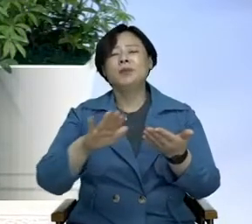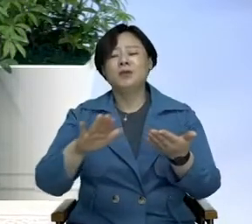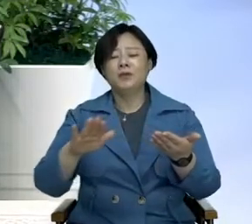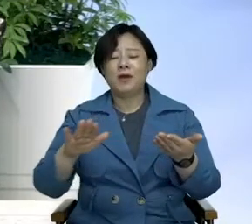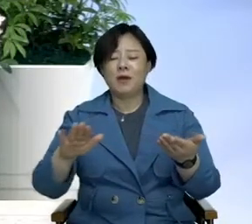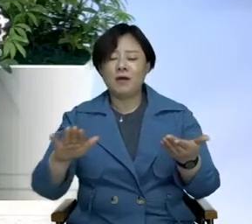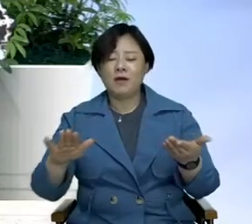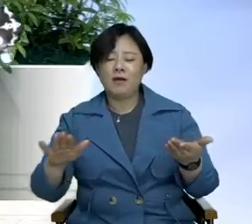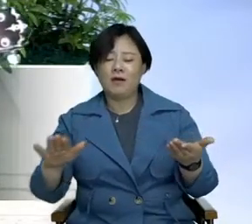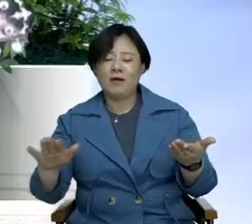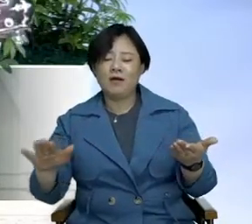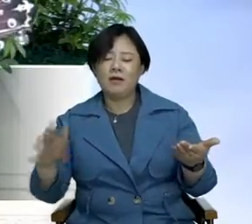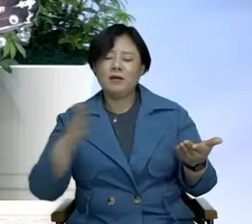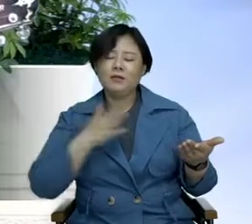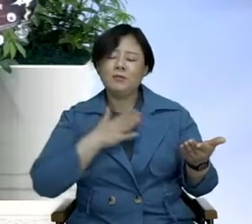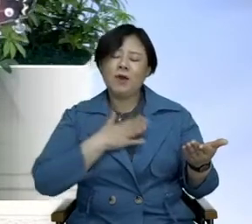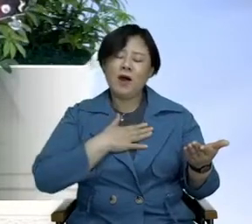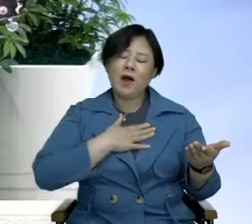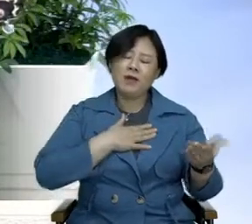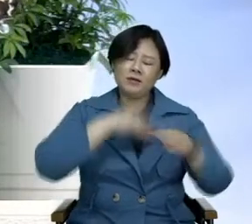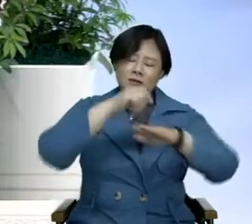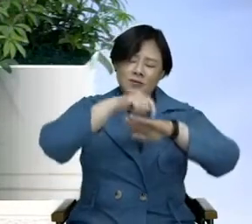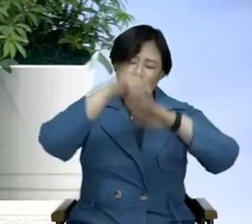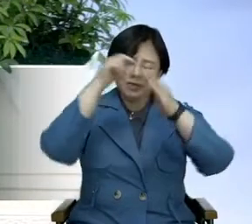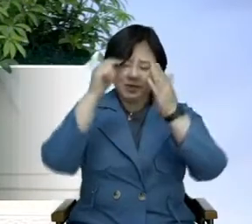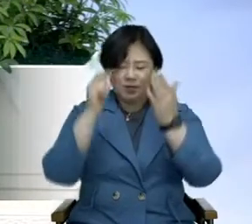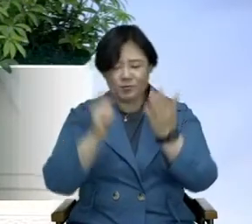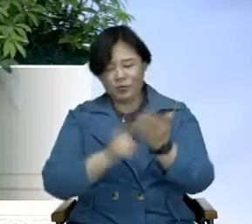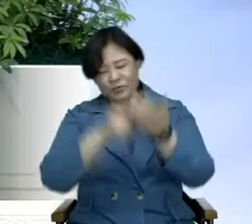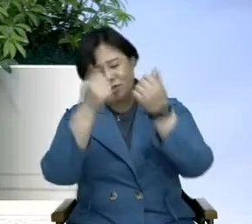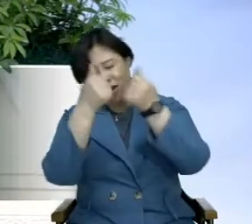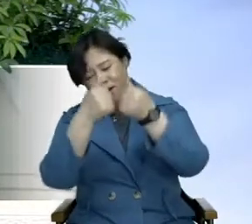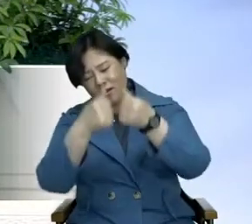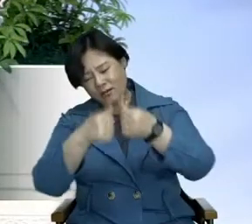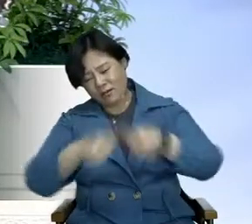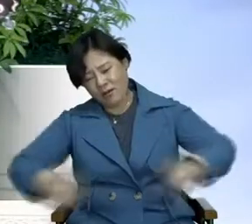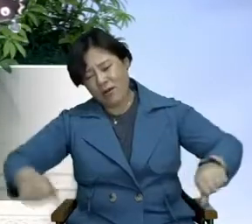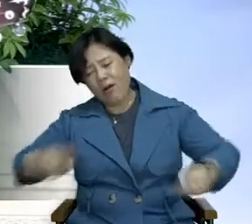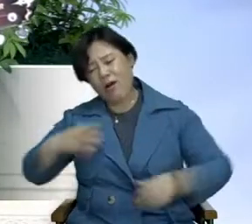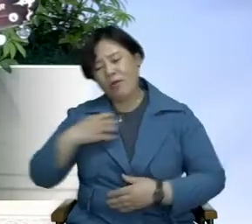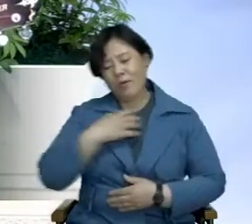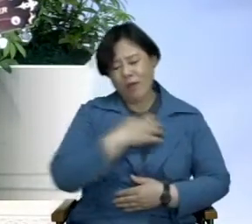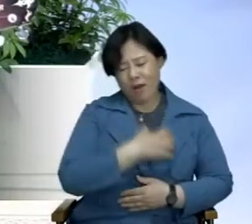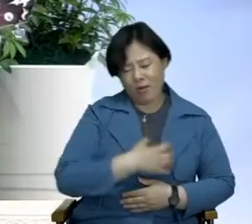선하십니다. 내 마음이 부서져